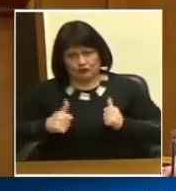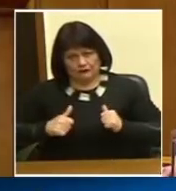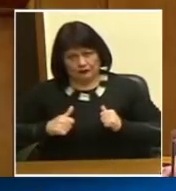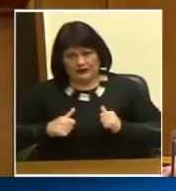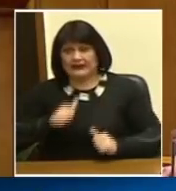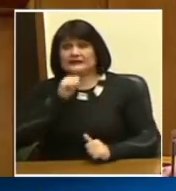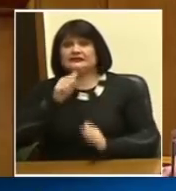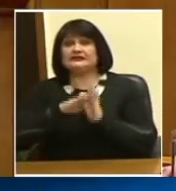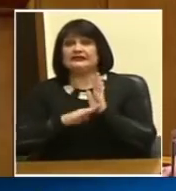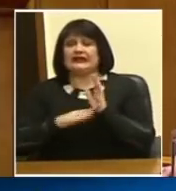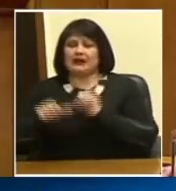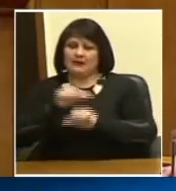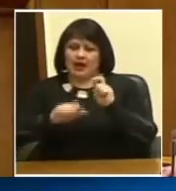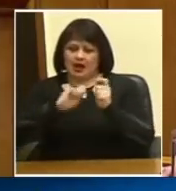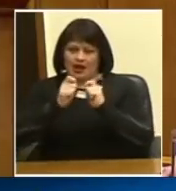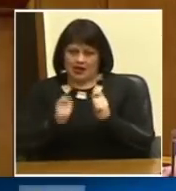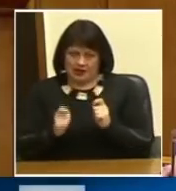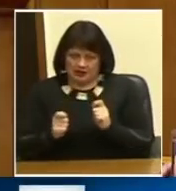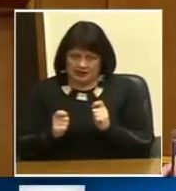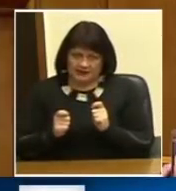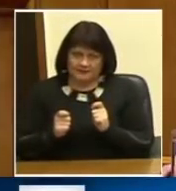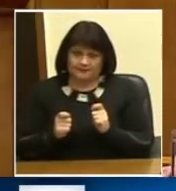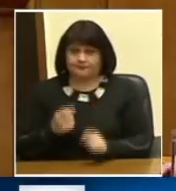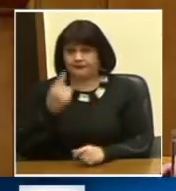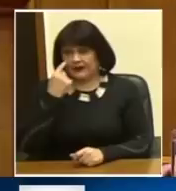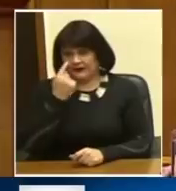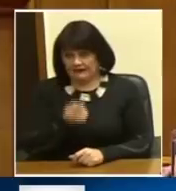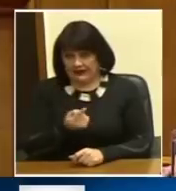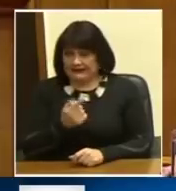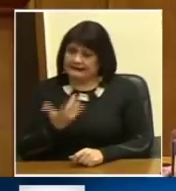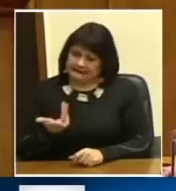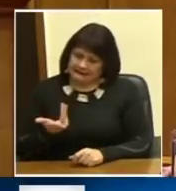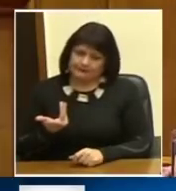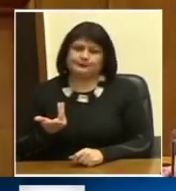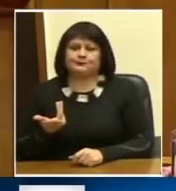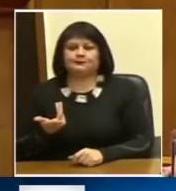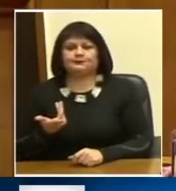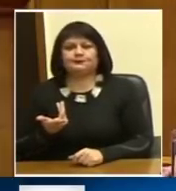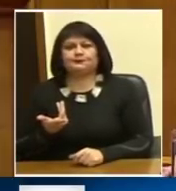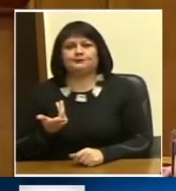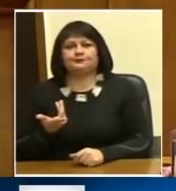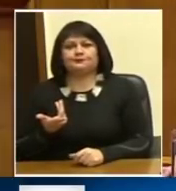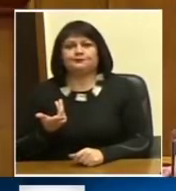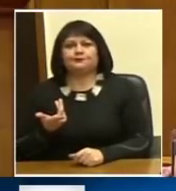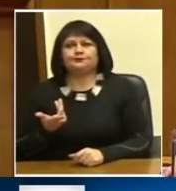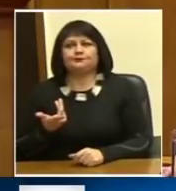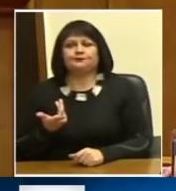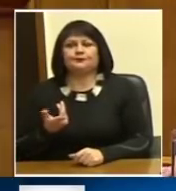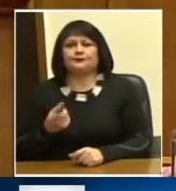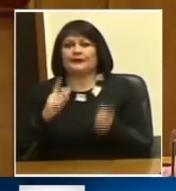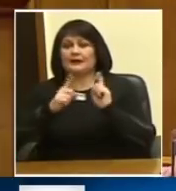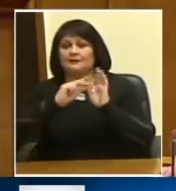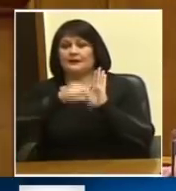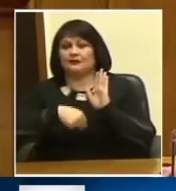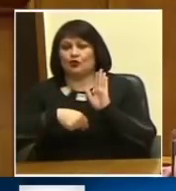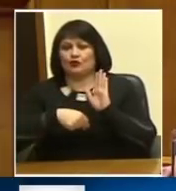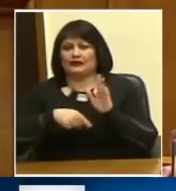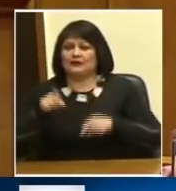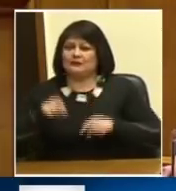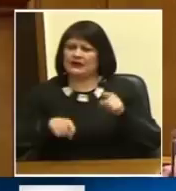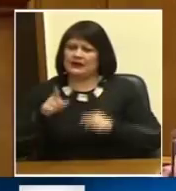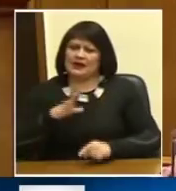συνταγματική αναθεώρηση, έγινε φανερό κάτι, ότι τα μνημόνια για κάποιους